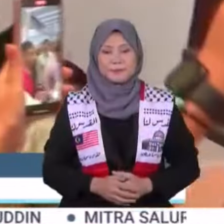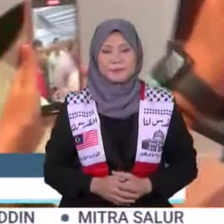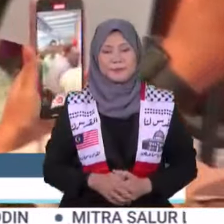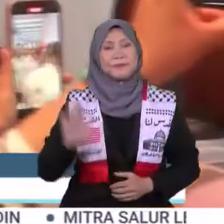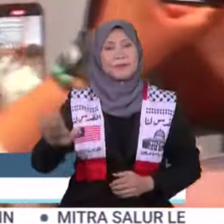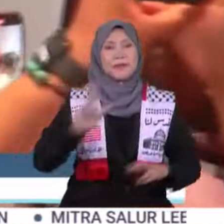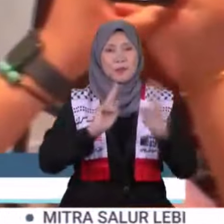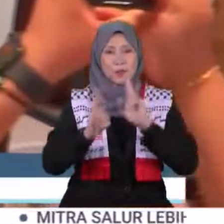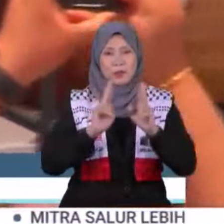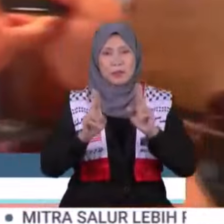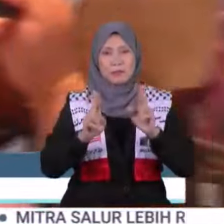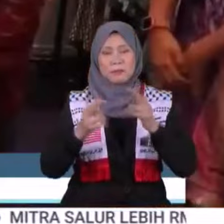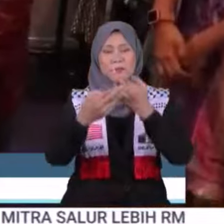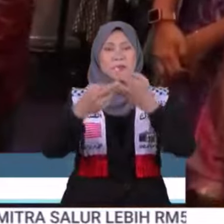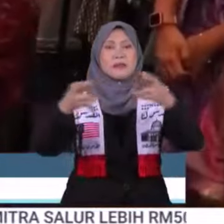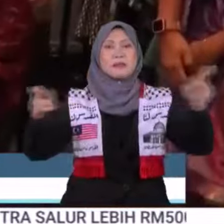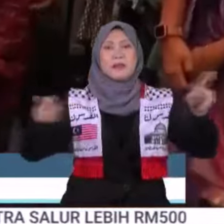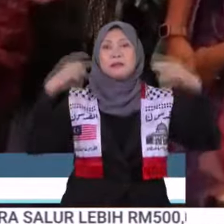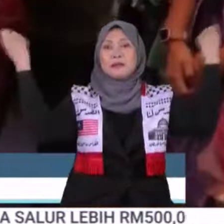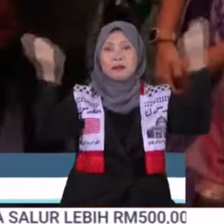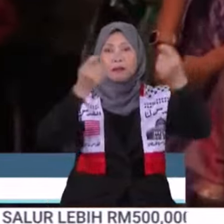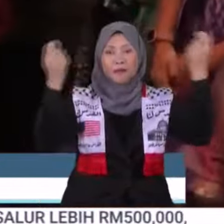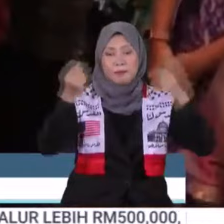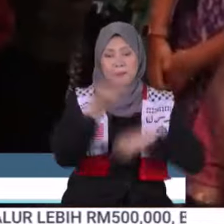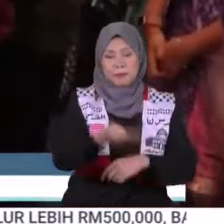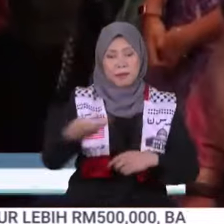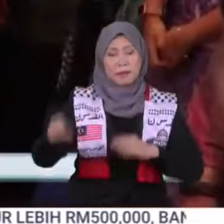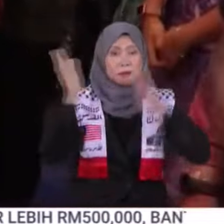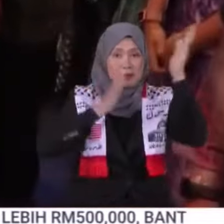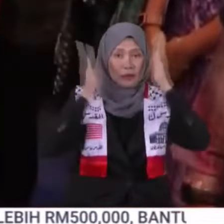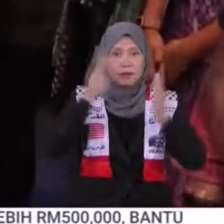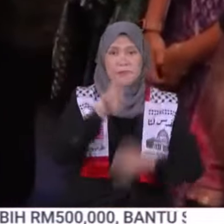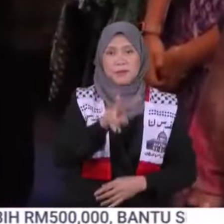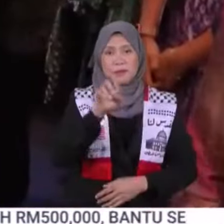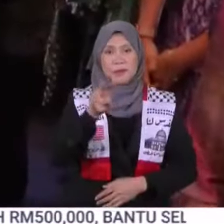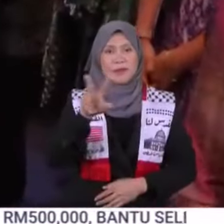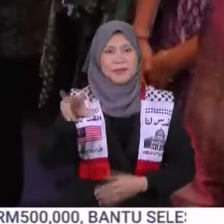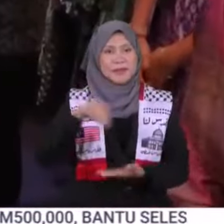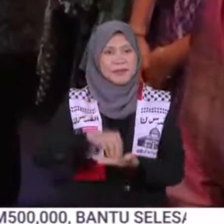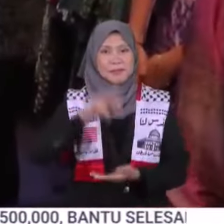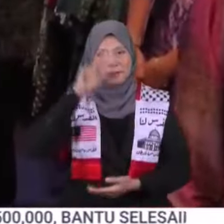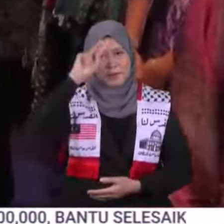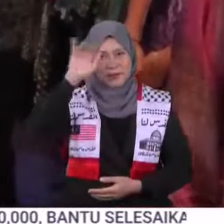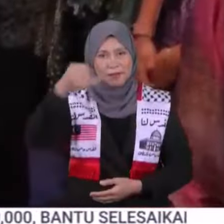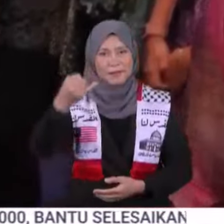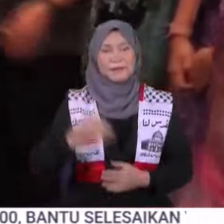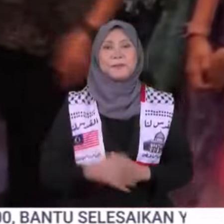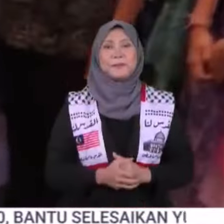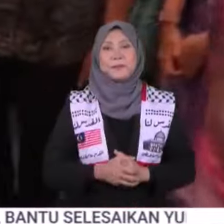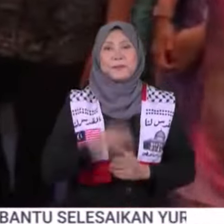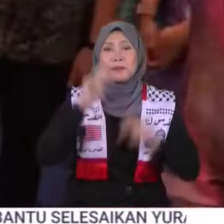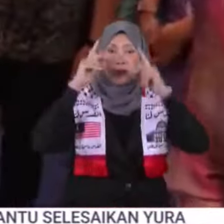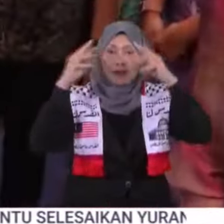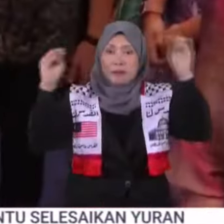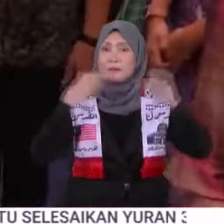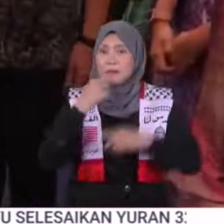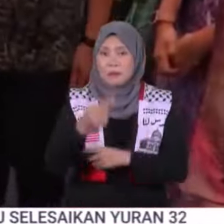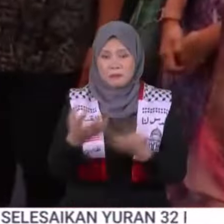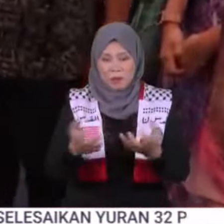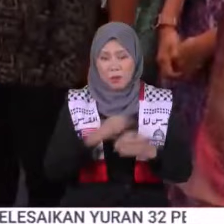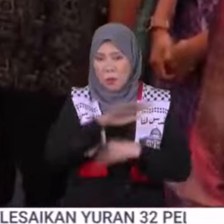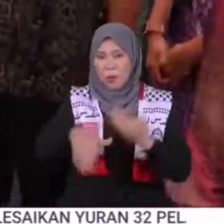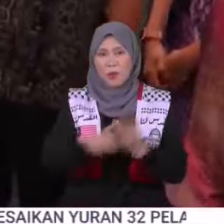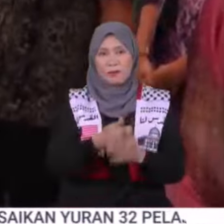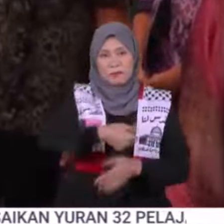Beliau berucap pada majlis perasmian Karnival Barangan Malaysia 2023 di Putrajaya. Perdana Menteri juga mahu Jemaah